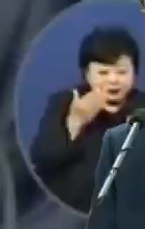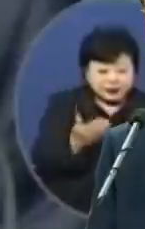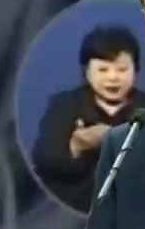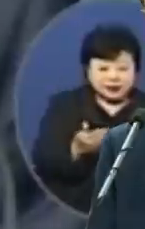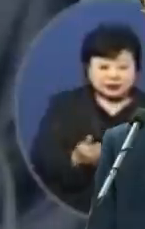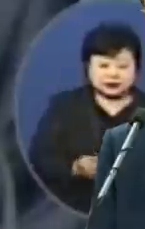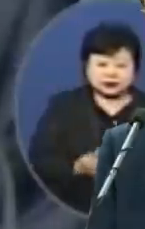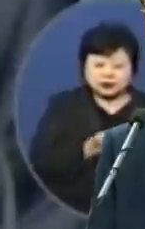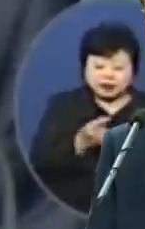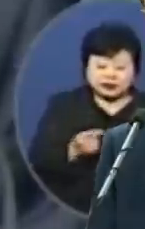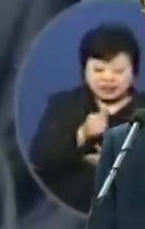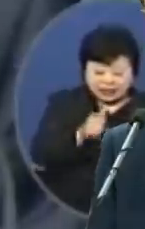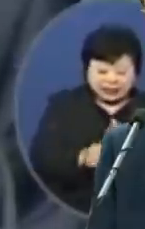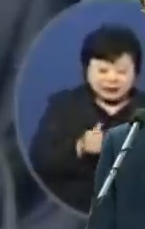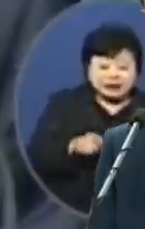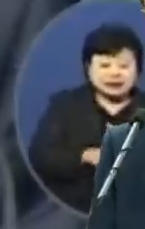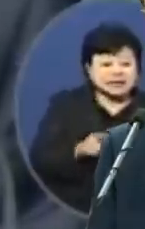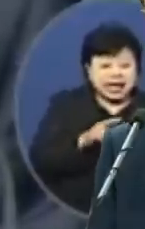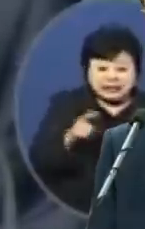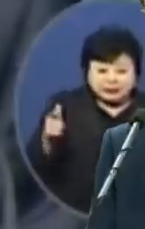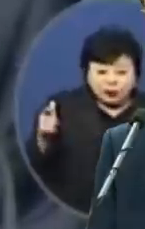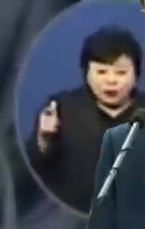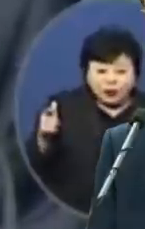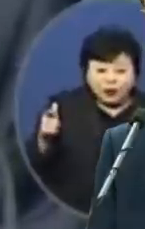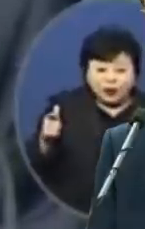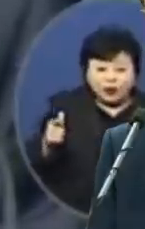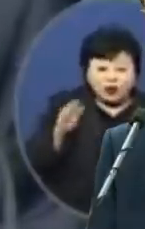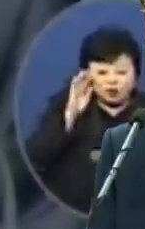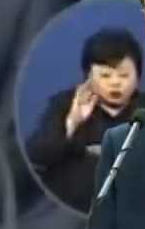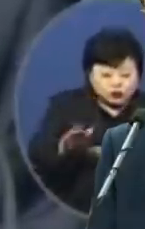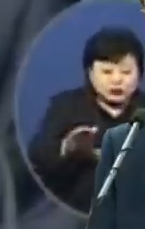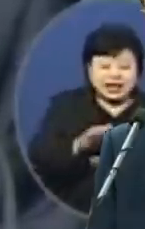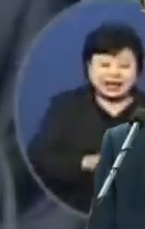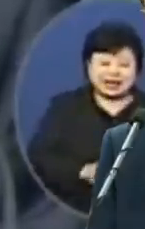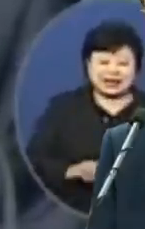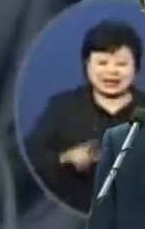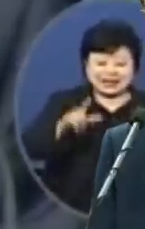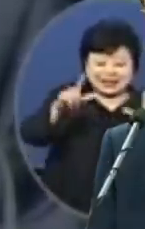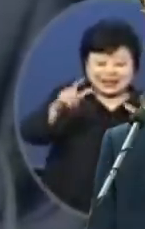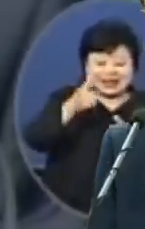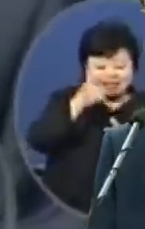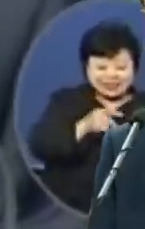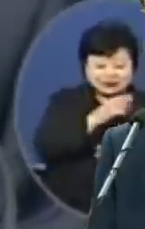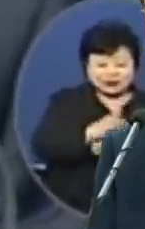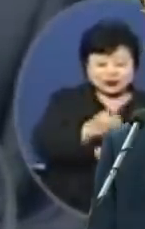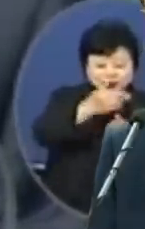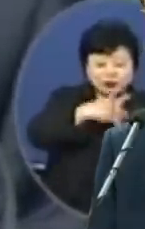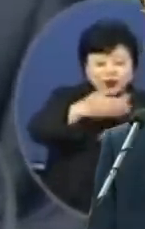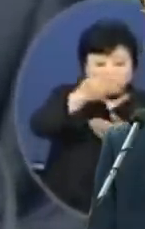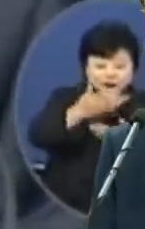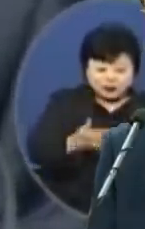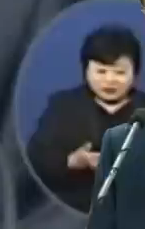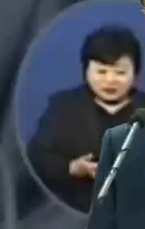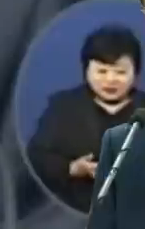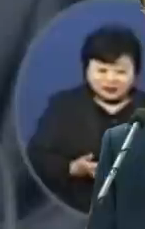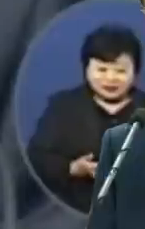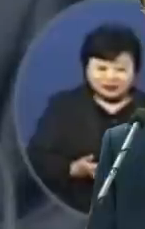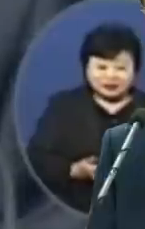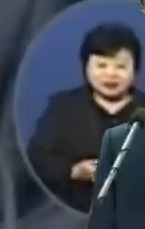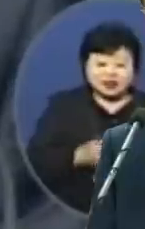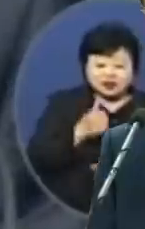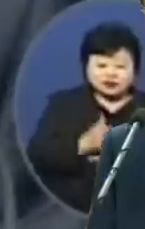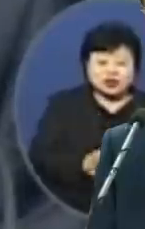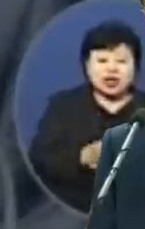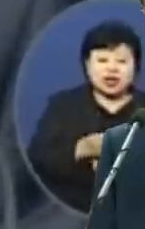이와 같은 것이 하나님의 뜻이 아니므로 훗날에 예수 그리스도를 보내셔서 이 범죄를